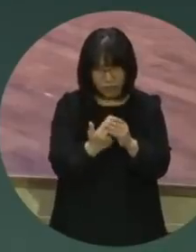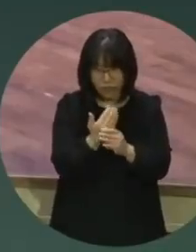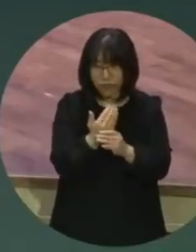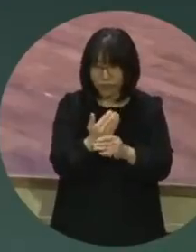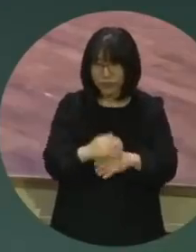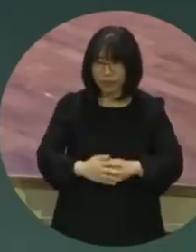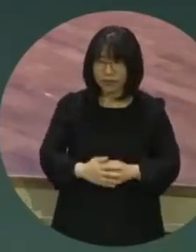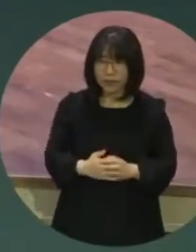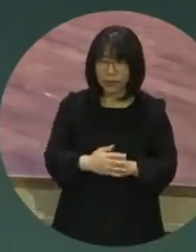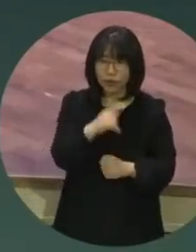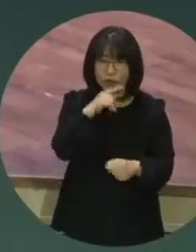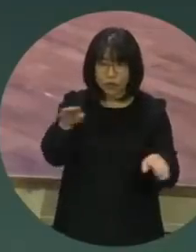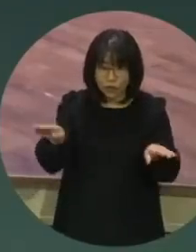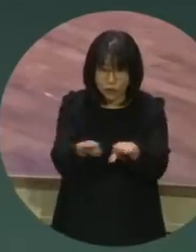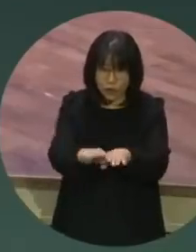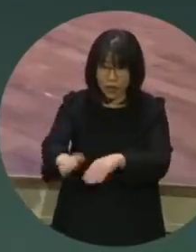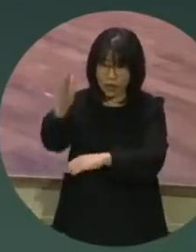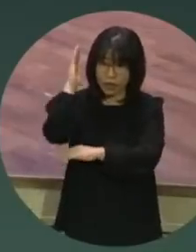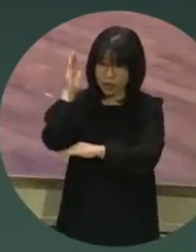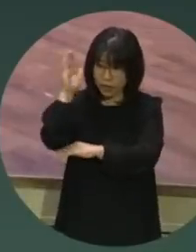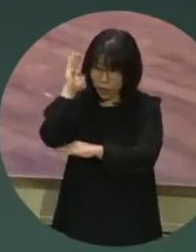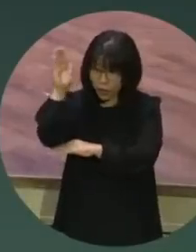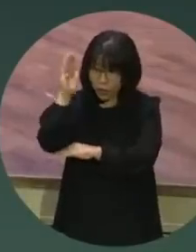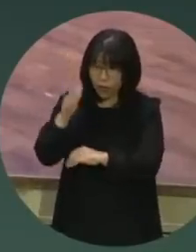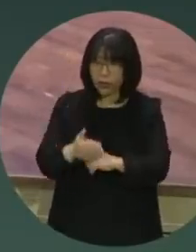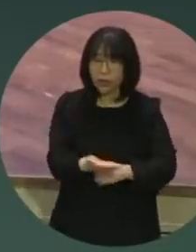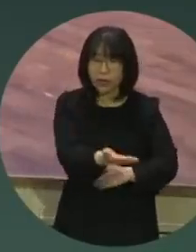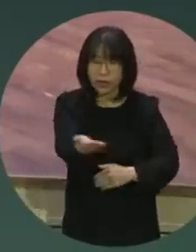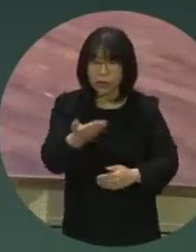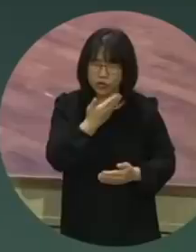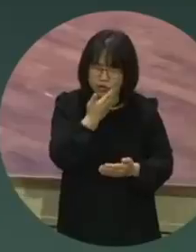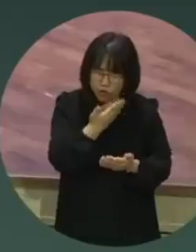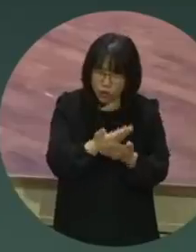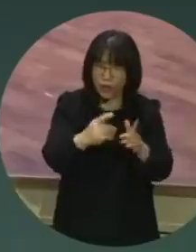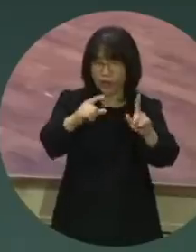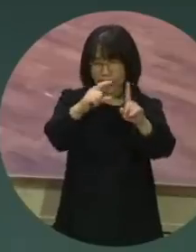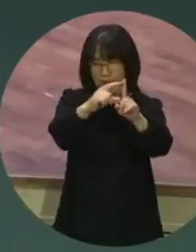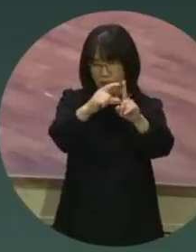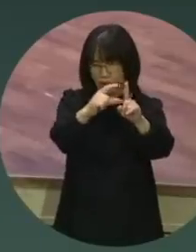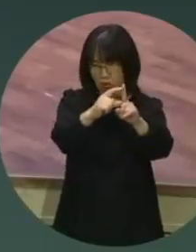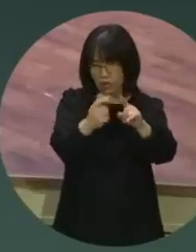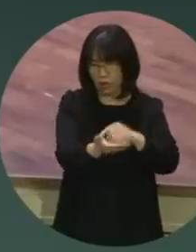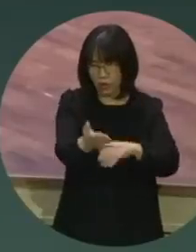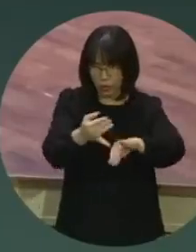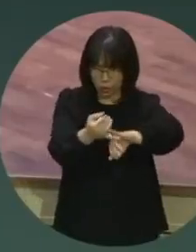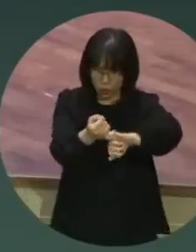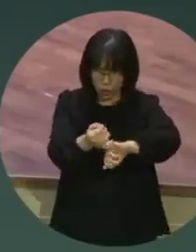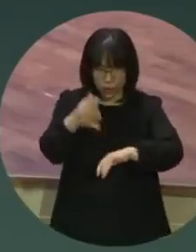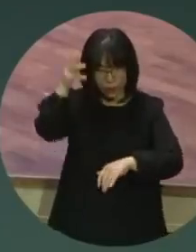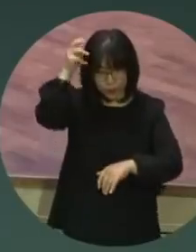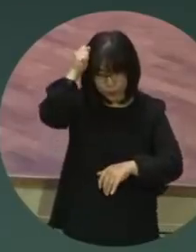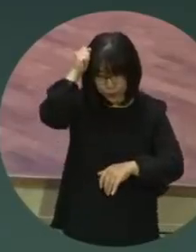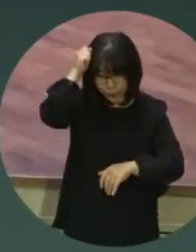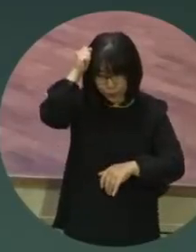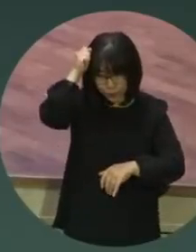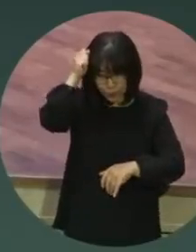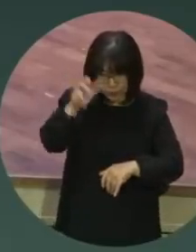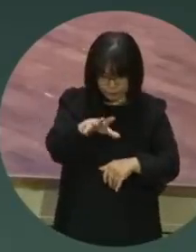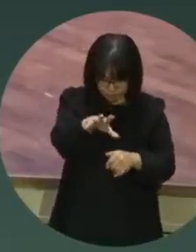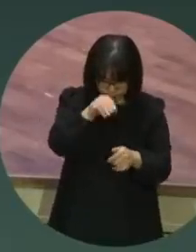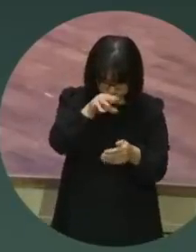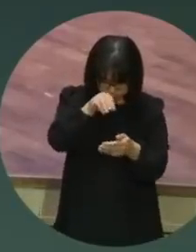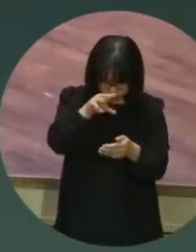주일날 설교도 여러분이 그것을 중요한 단어들은 암기를 해야 돼요. 암기. 그 외화벌에 대한